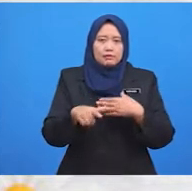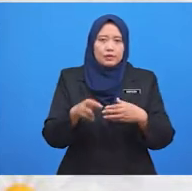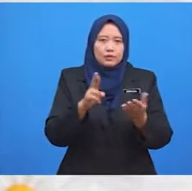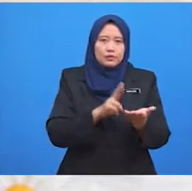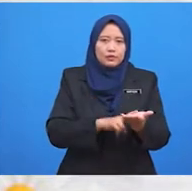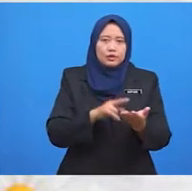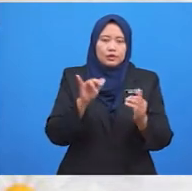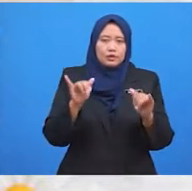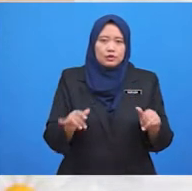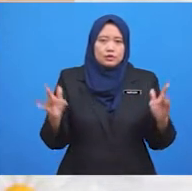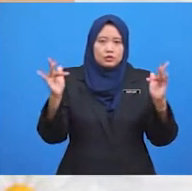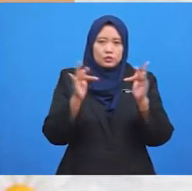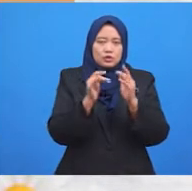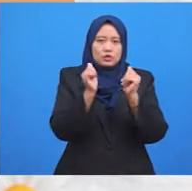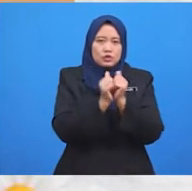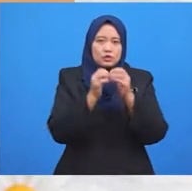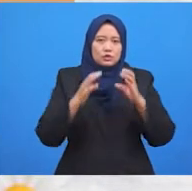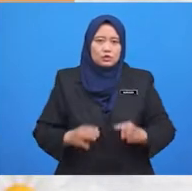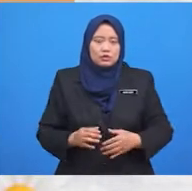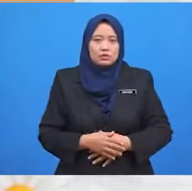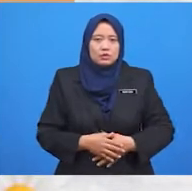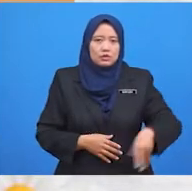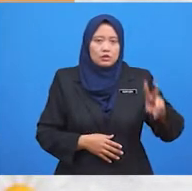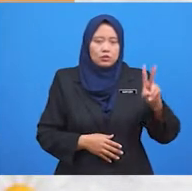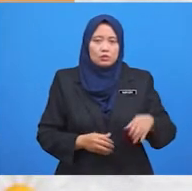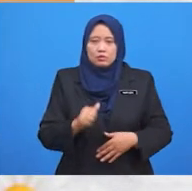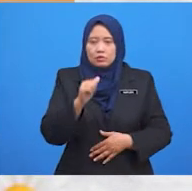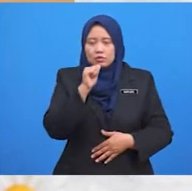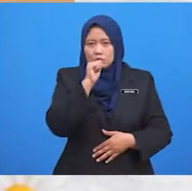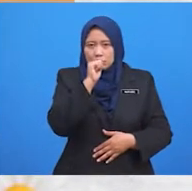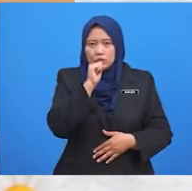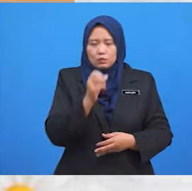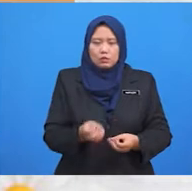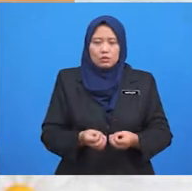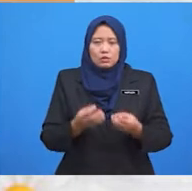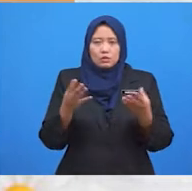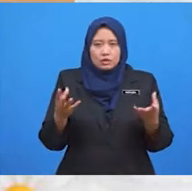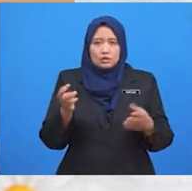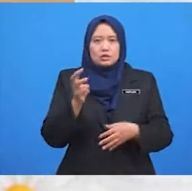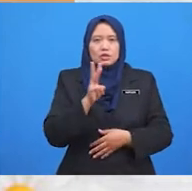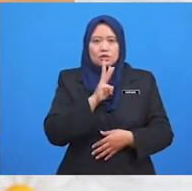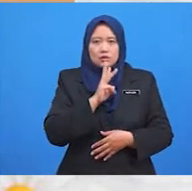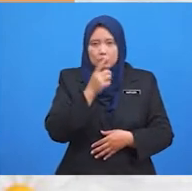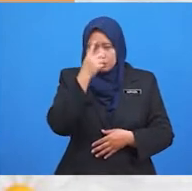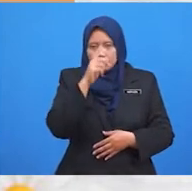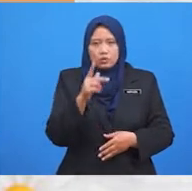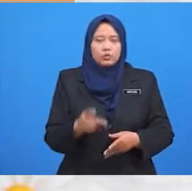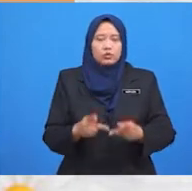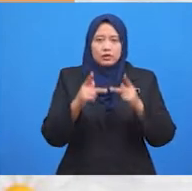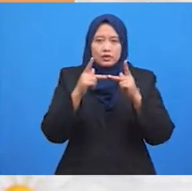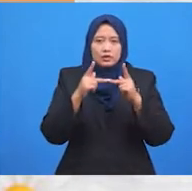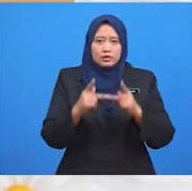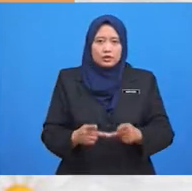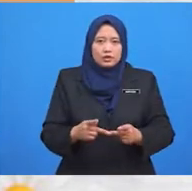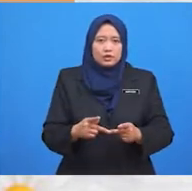kepada pelanggan. Minum banyak air untuk mengelakkan kulit dihidrat semula dan menambah